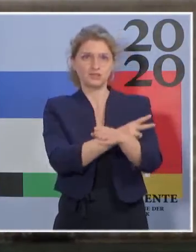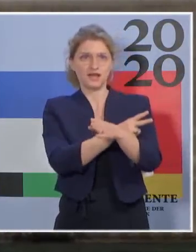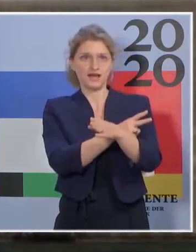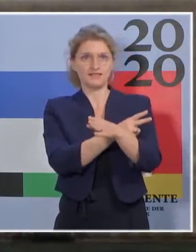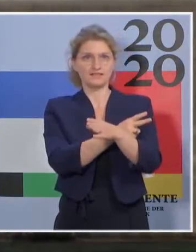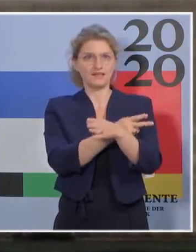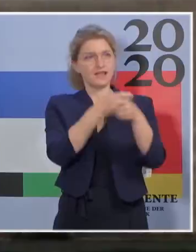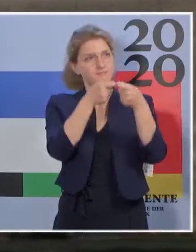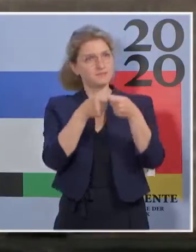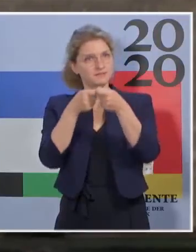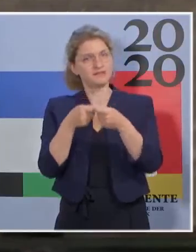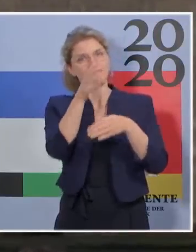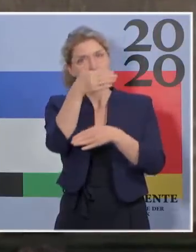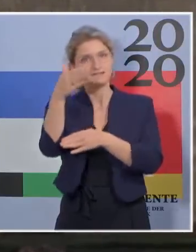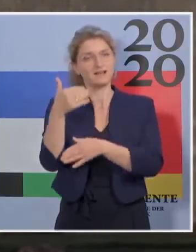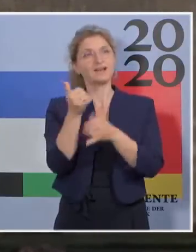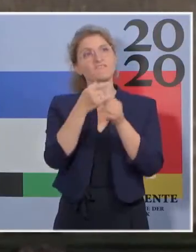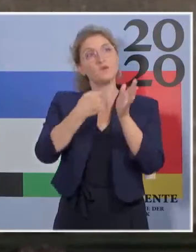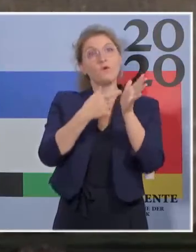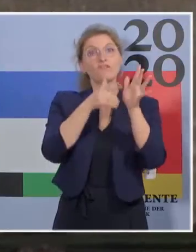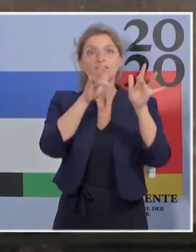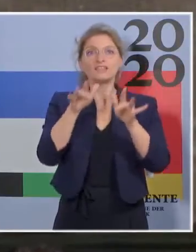ihrer Häufigkeit gewichtet.